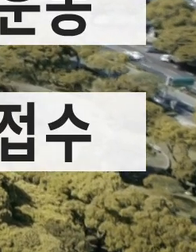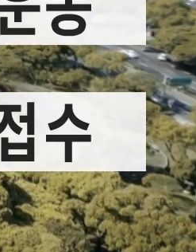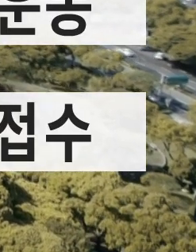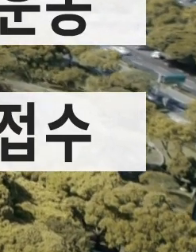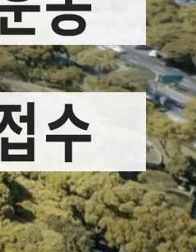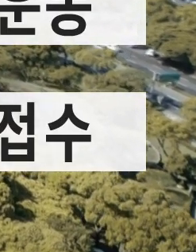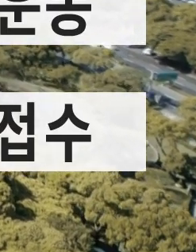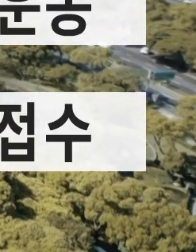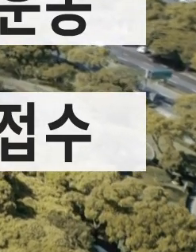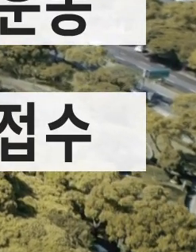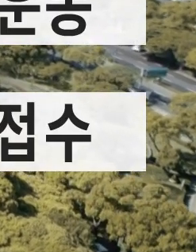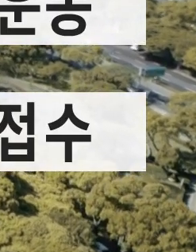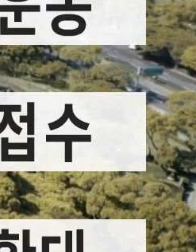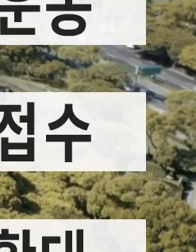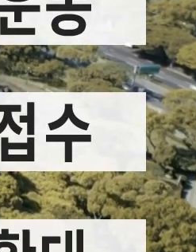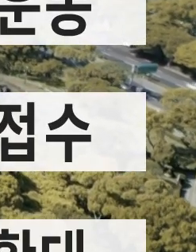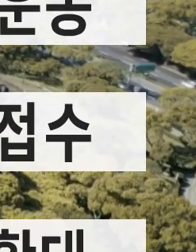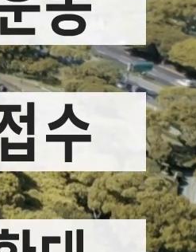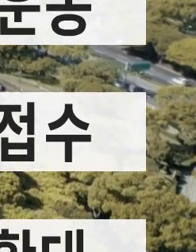접수 절차가 개시됩니다.